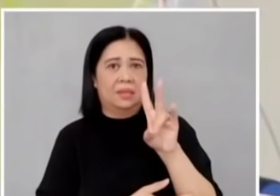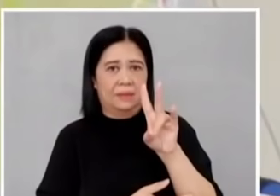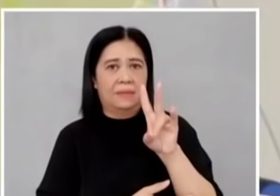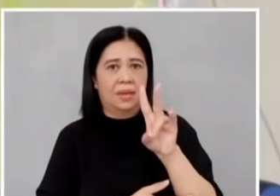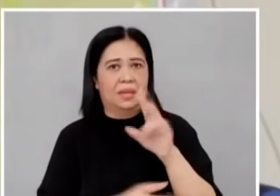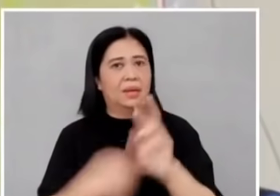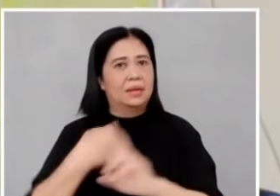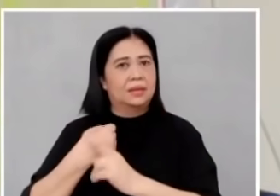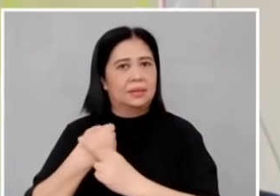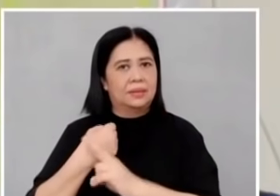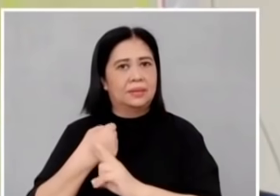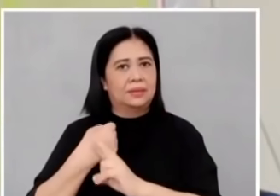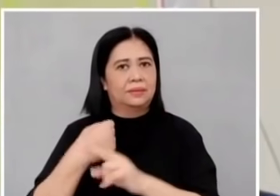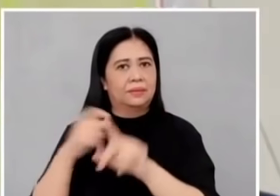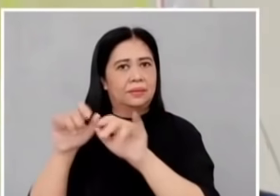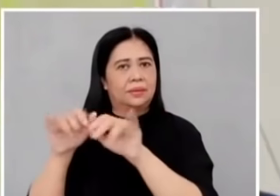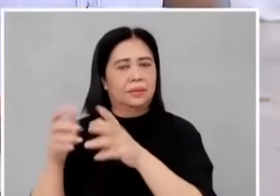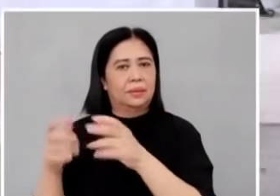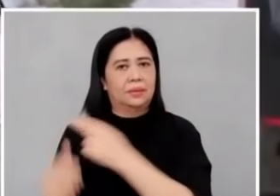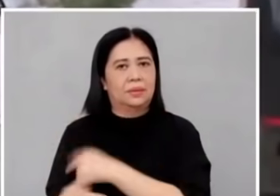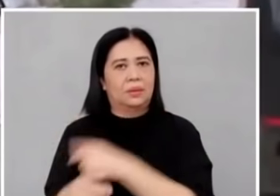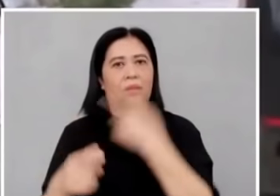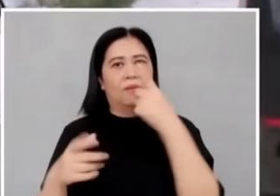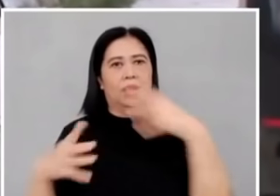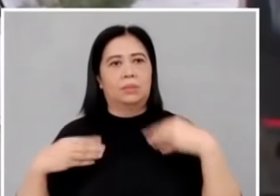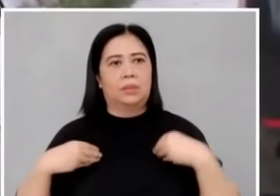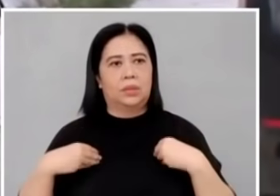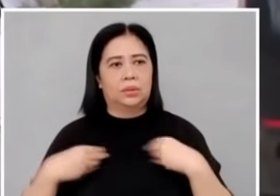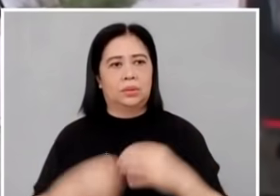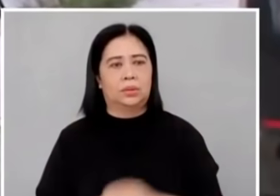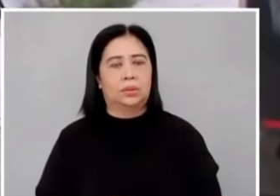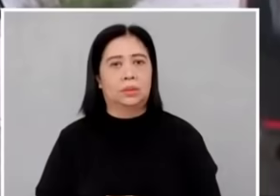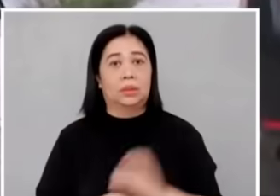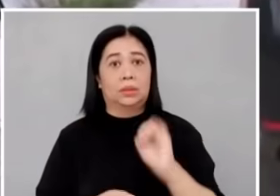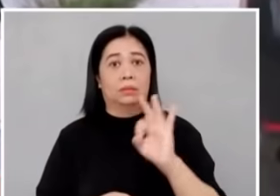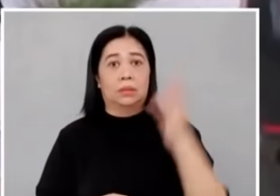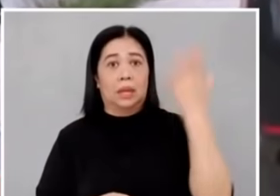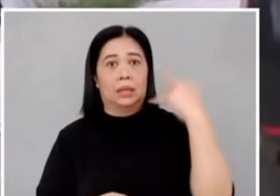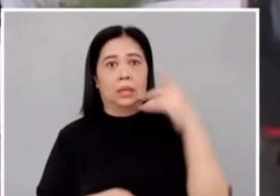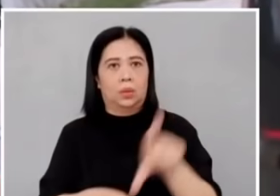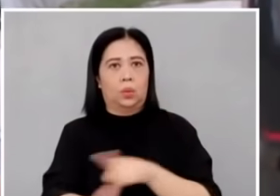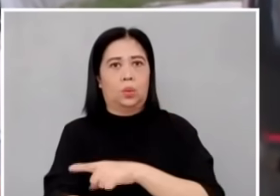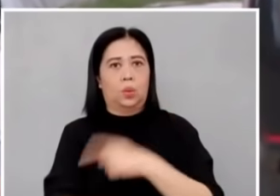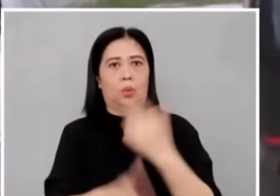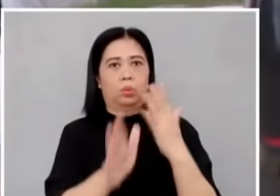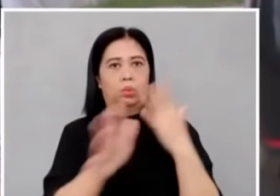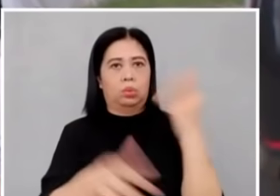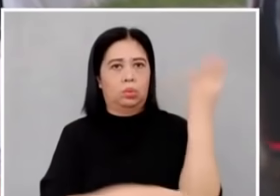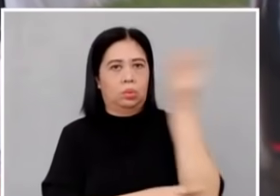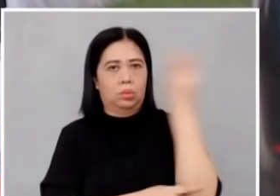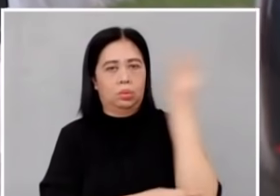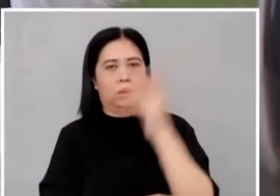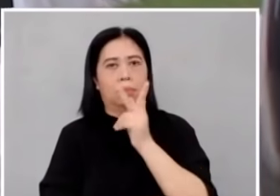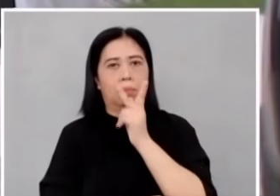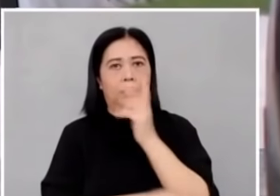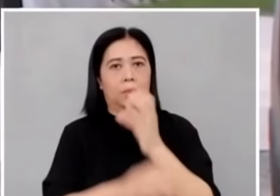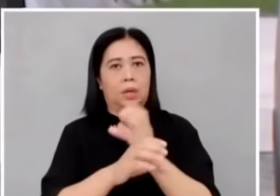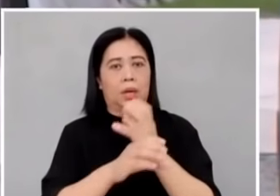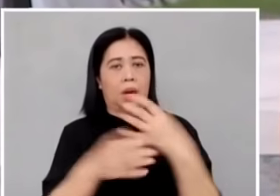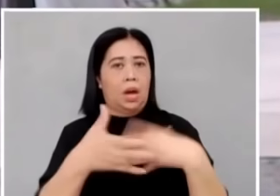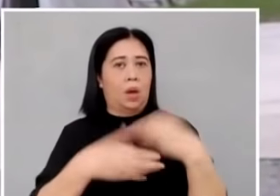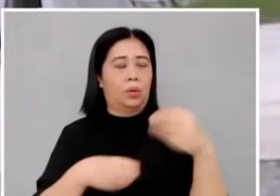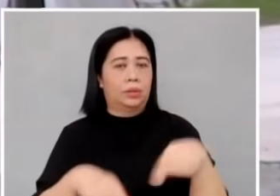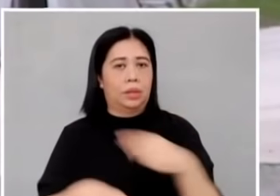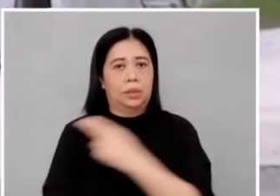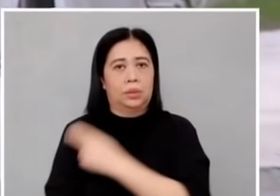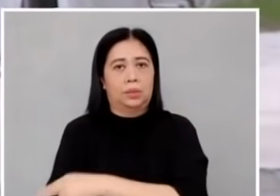po sa amin na for admission. Kung dati mahaba ang pila ng mga ambulansya at pribadong sasakyan dito sa labas ng ospital,